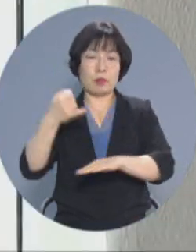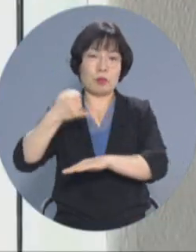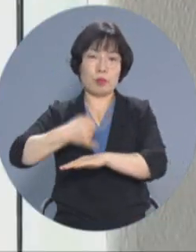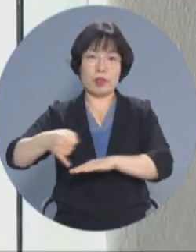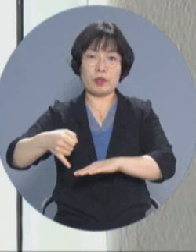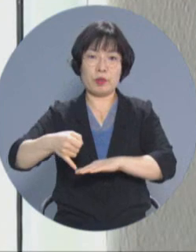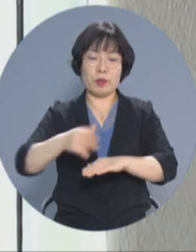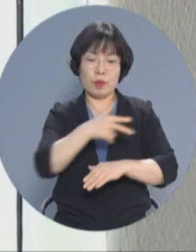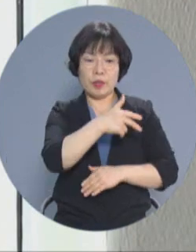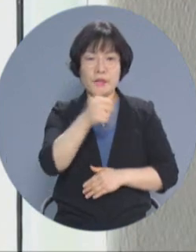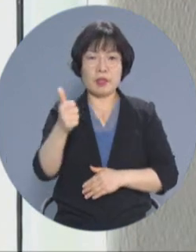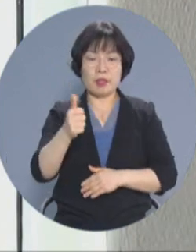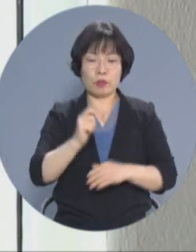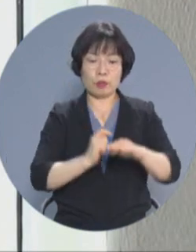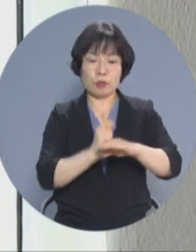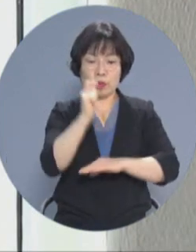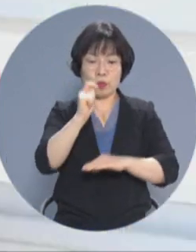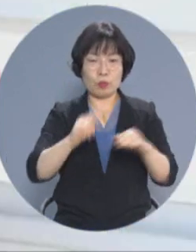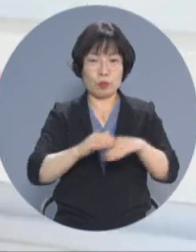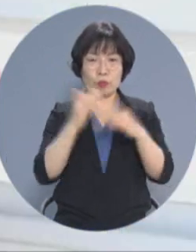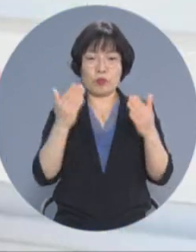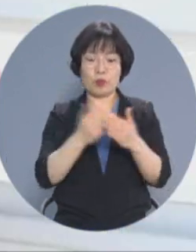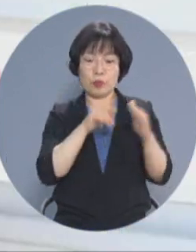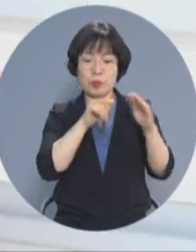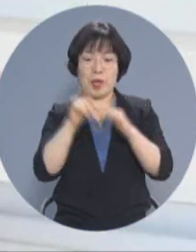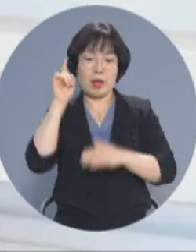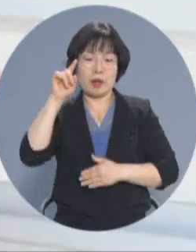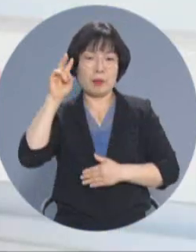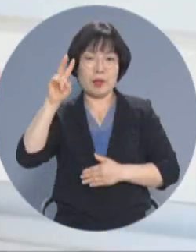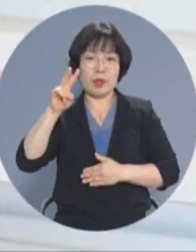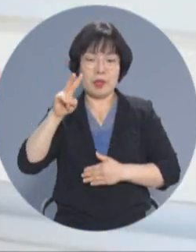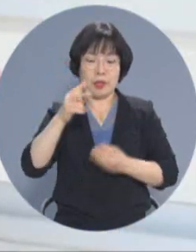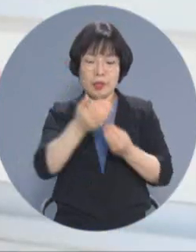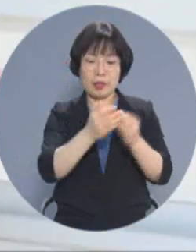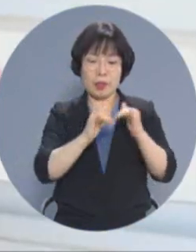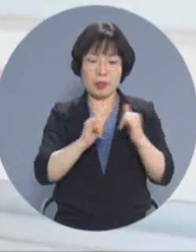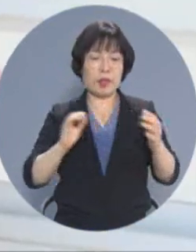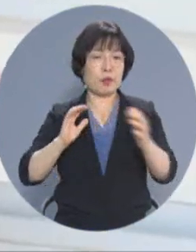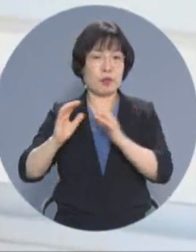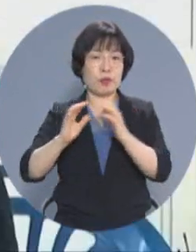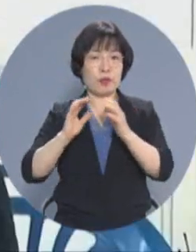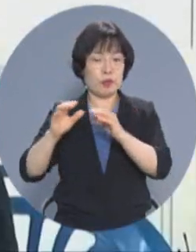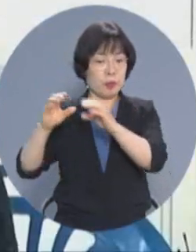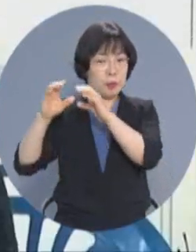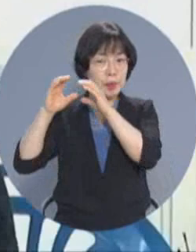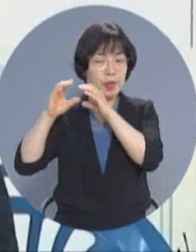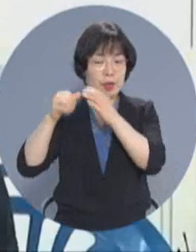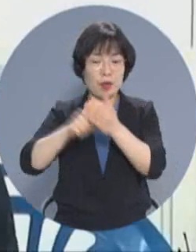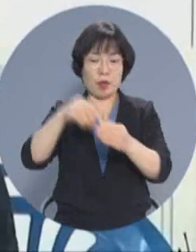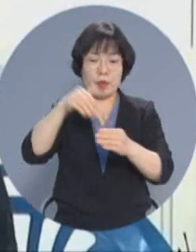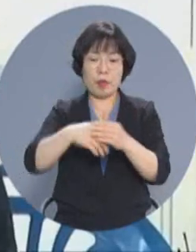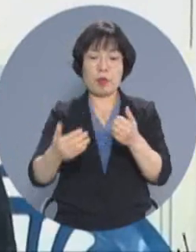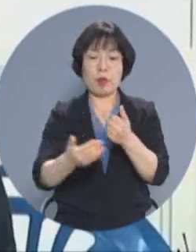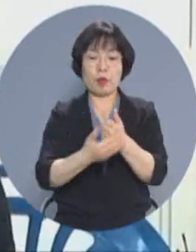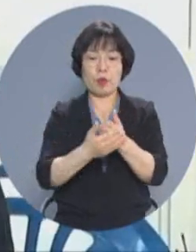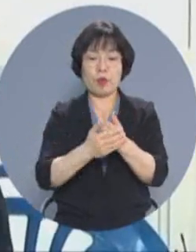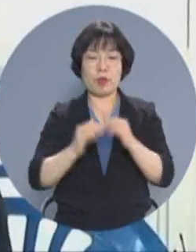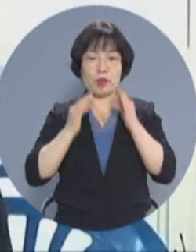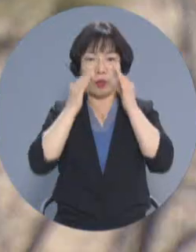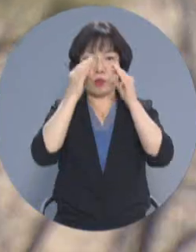완도군, 장흥군, 고흥군까지 1박 2일 섬 주민 간담회를 열며 표심에 호소하고